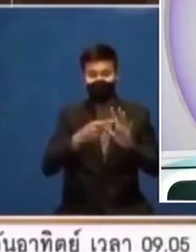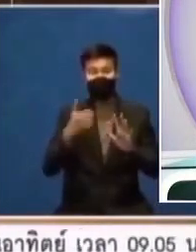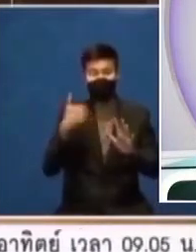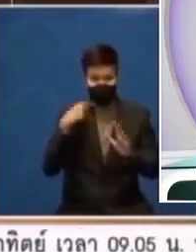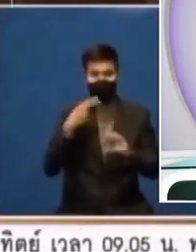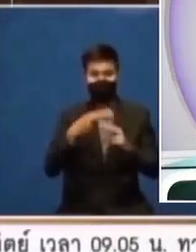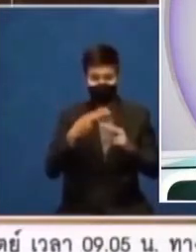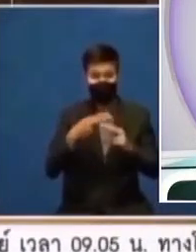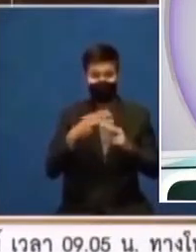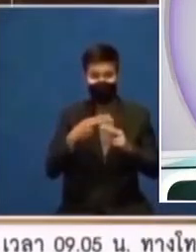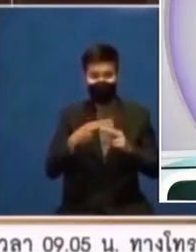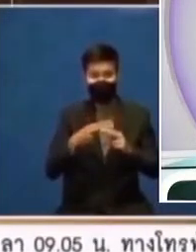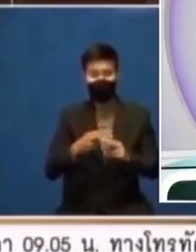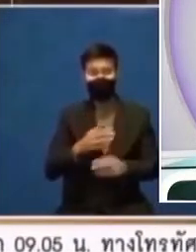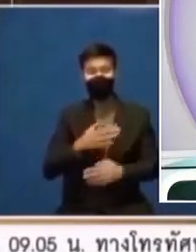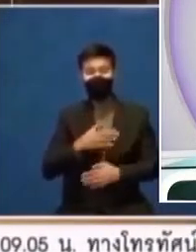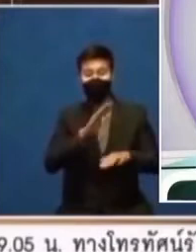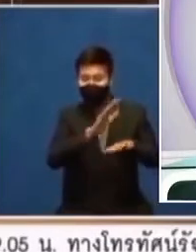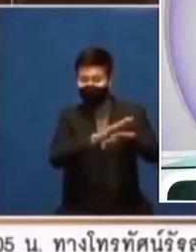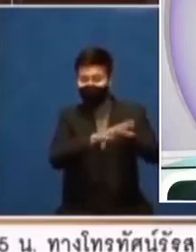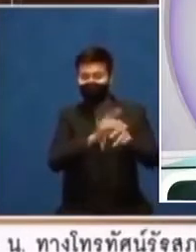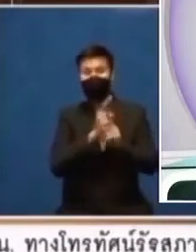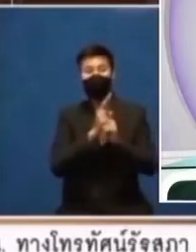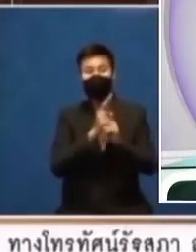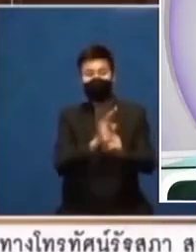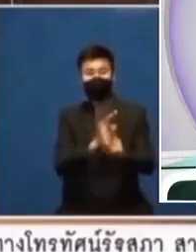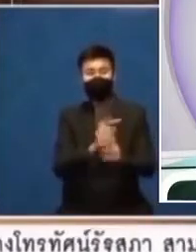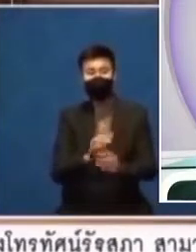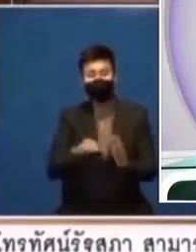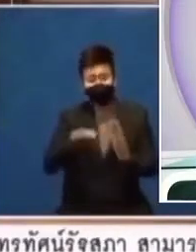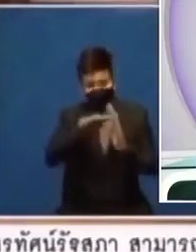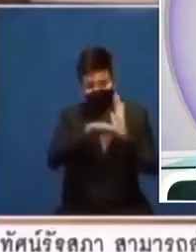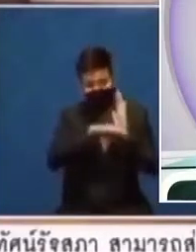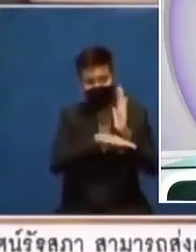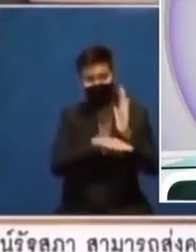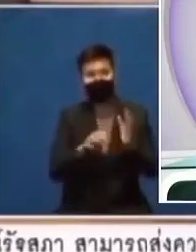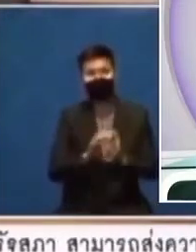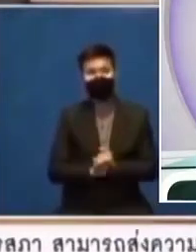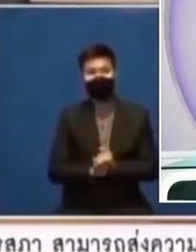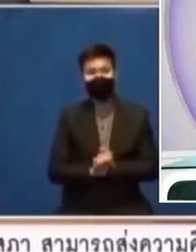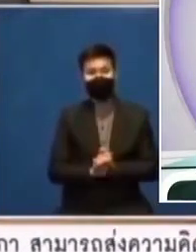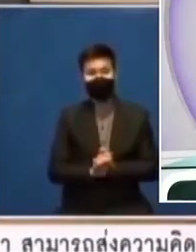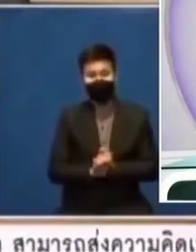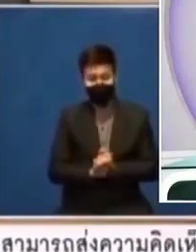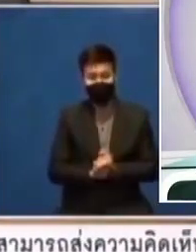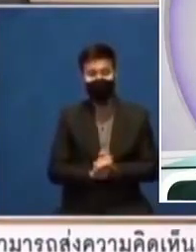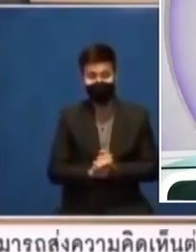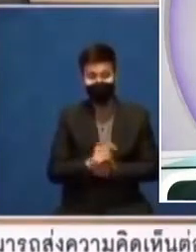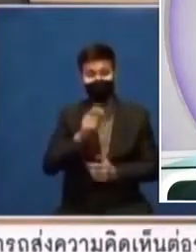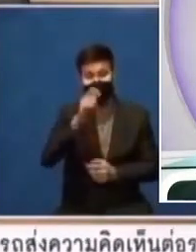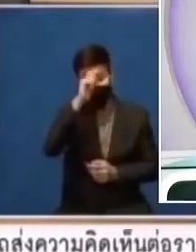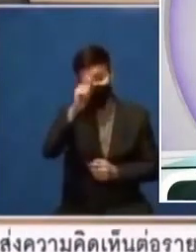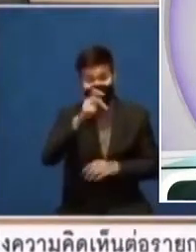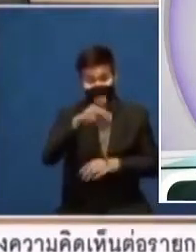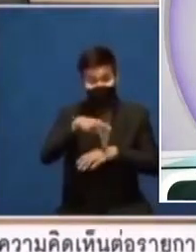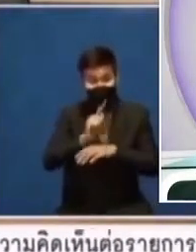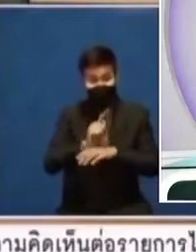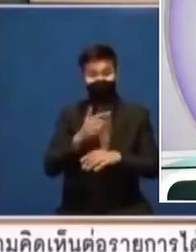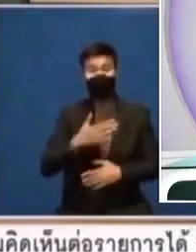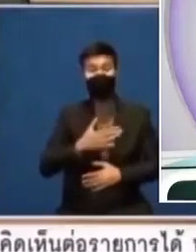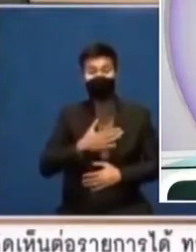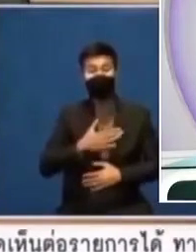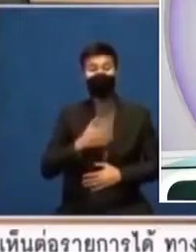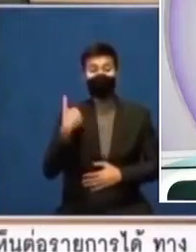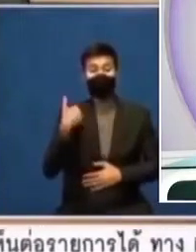ลี่ยนคิวผู้อภิปรายแต่ไม่ได้โวกเวกอะไรซึ่งการเปลี่ยนชื่อผู้อภิปรายเนี่ยก็สามารถเปลี่ยนได้ตลอดเวลาไม่มีอะไรนอกห้องประชุมนะครับ